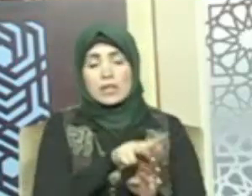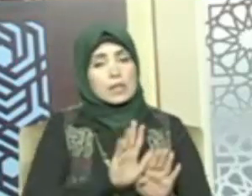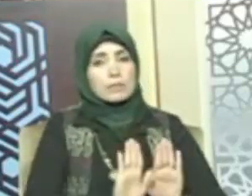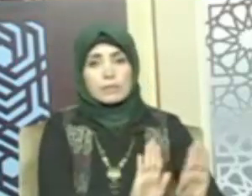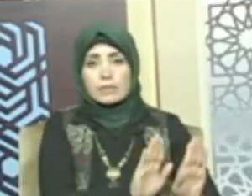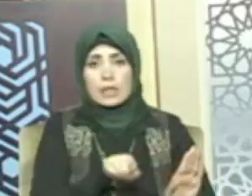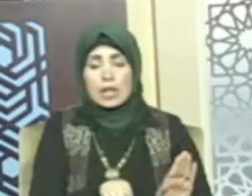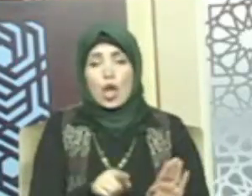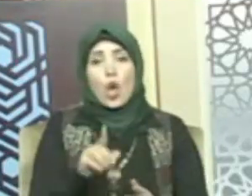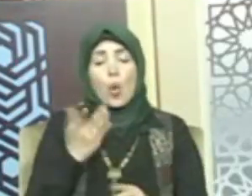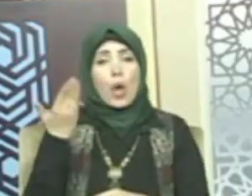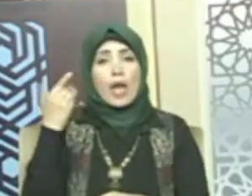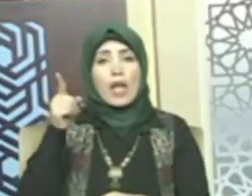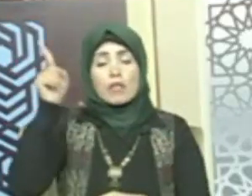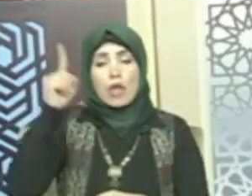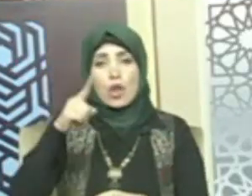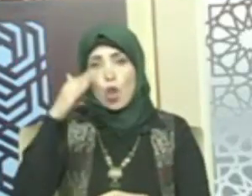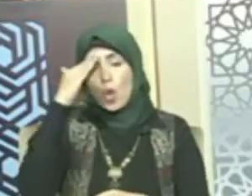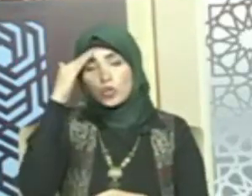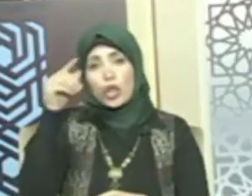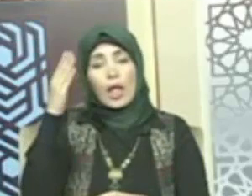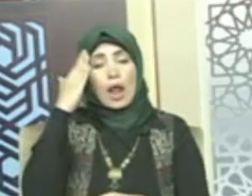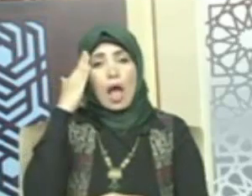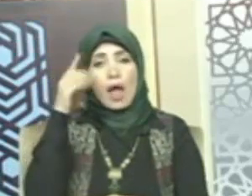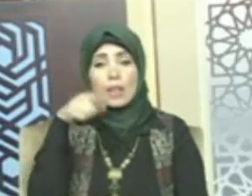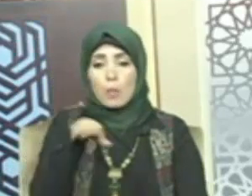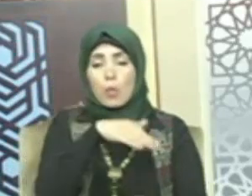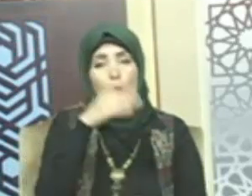وكان الله شاكرا عليما.